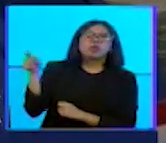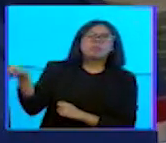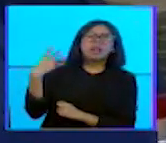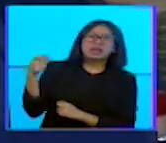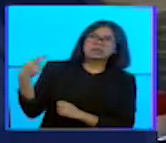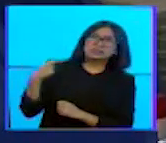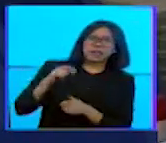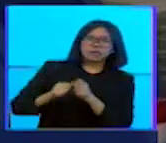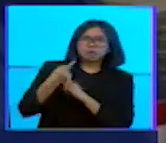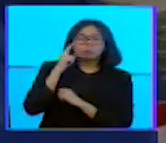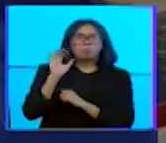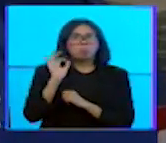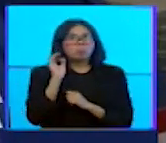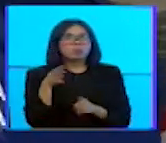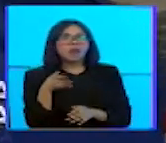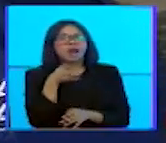karena